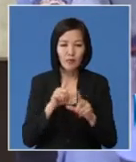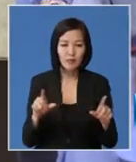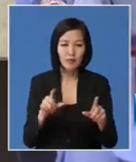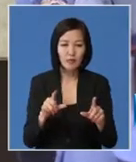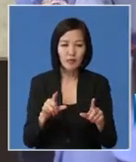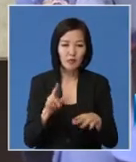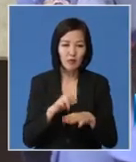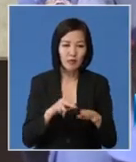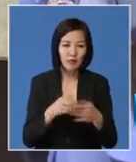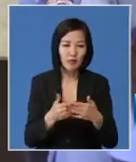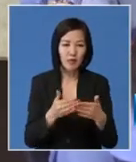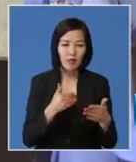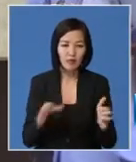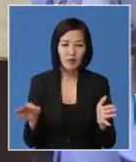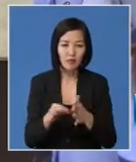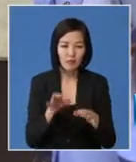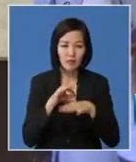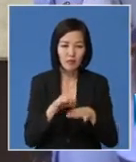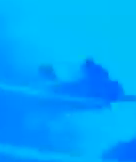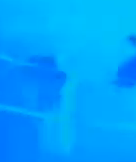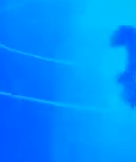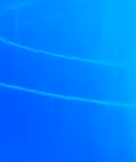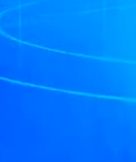құқық бұзушылықтардың алдын алу мақсатында жүргізіліп жатыр.